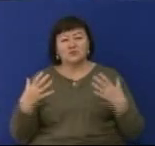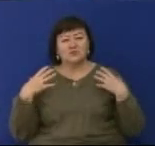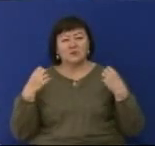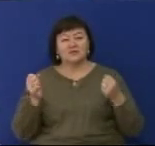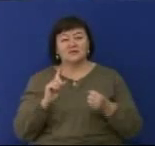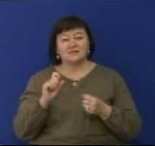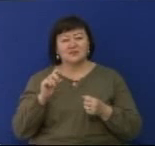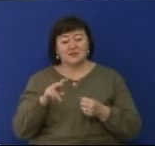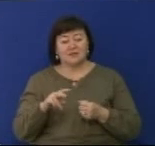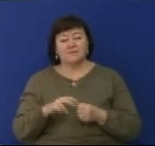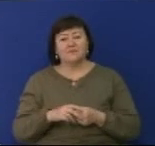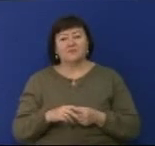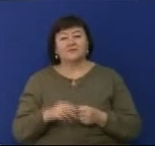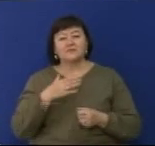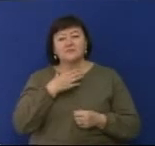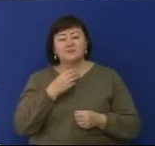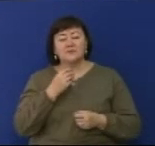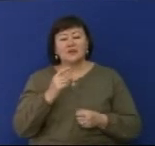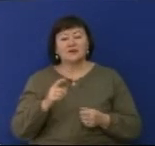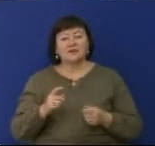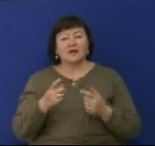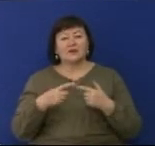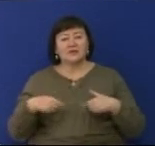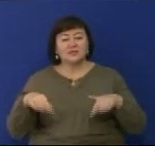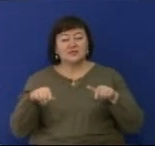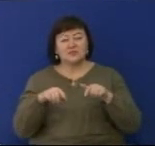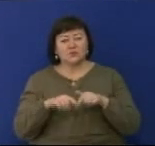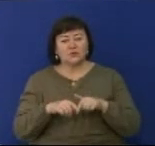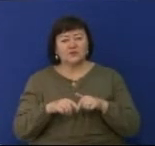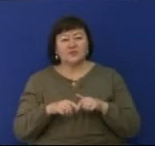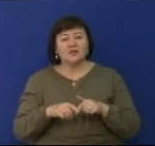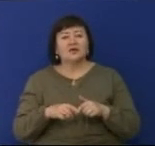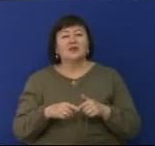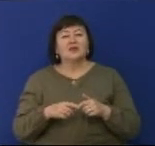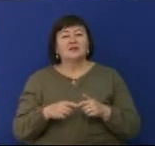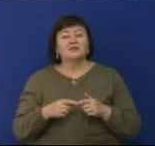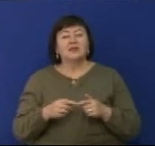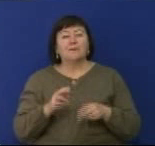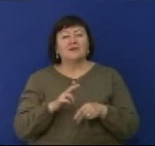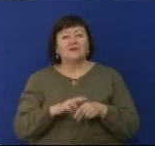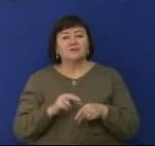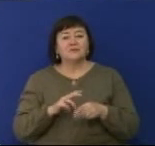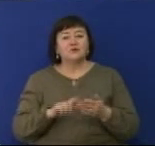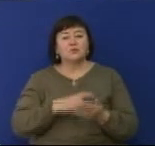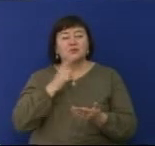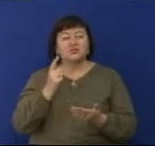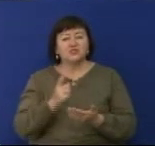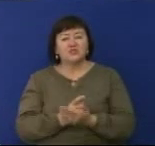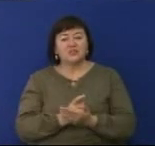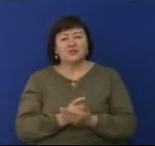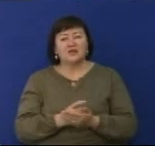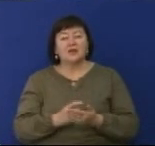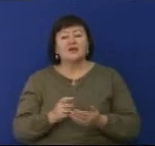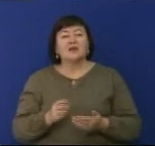семья проводится оперативно профилактическое мероприятие квартира с целью выявления лиц причастных совершению квартирных краж их